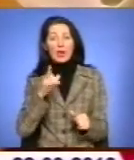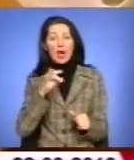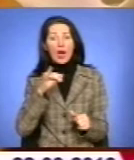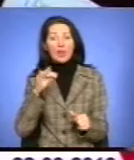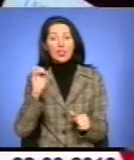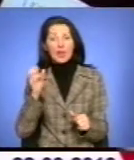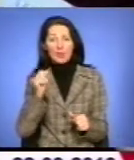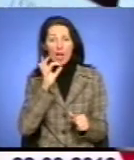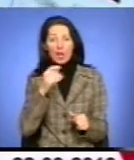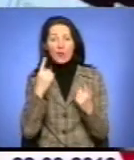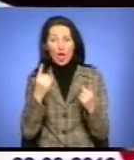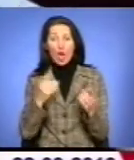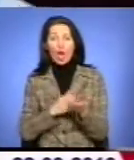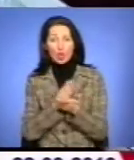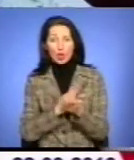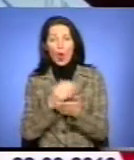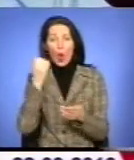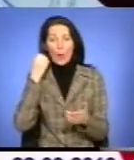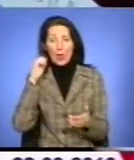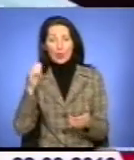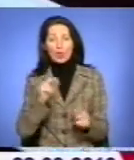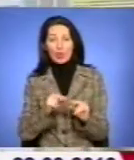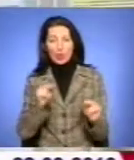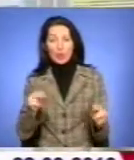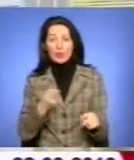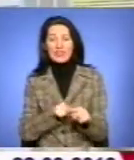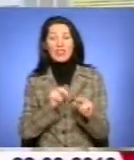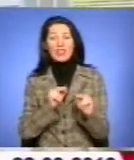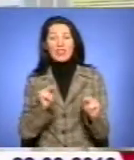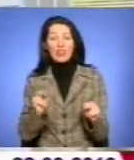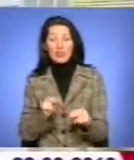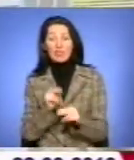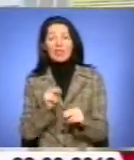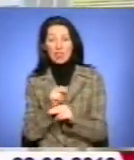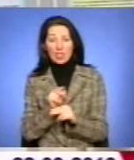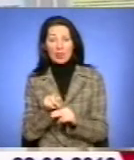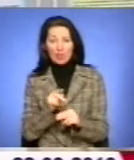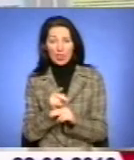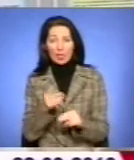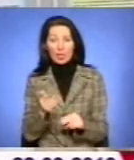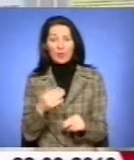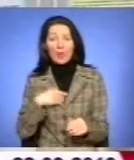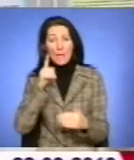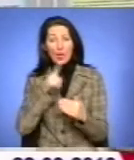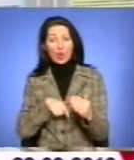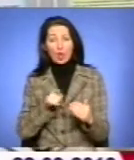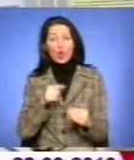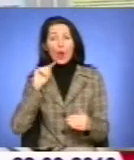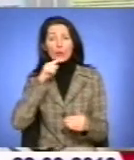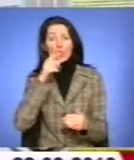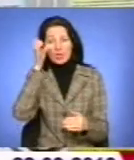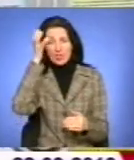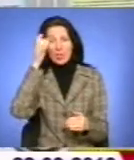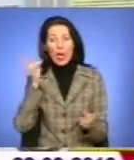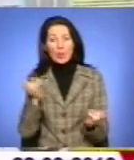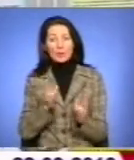перемозі школярів – викладачів, які працюють з ними. Ми переконані, що економічні знання вони потрібні не тільки тим, хто буде майбутнім економістом,